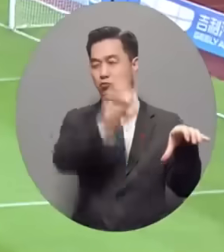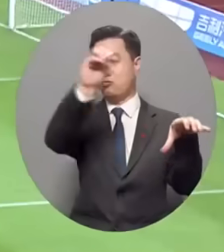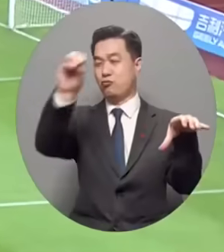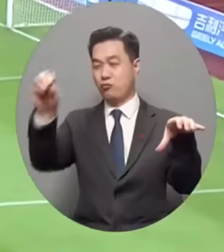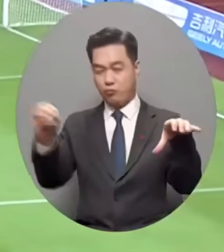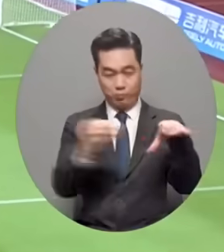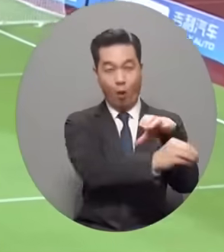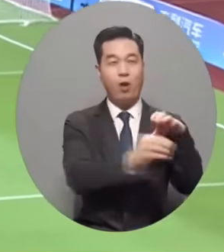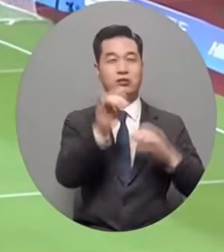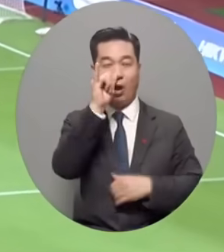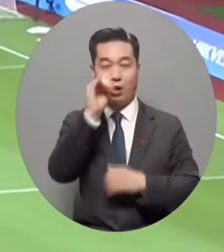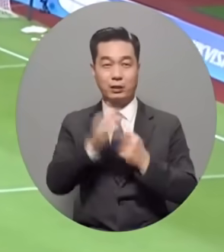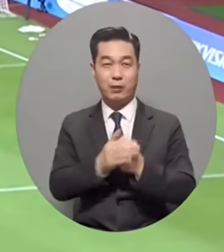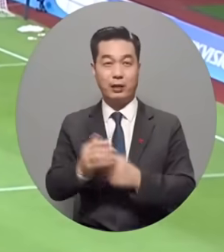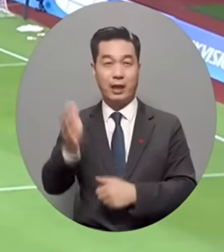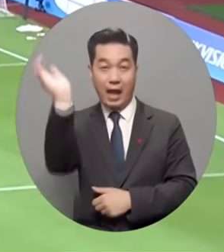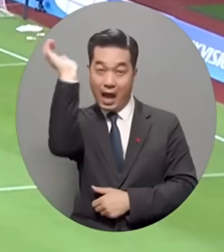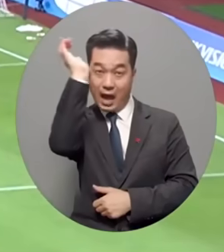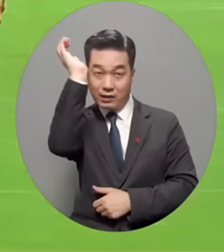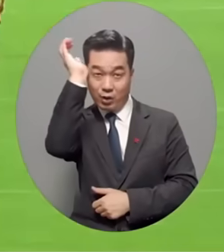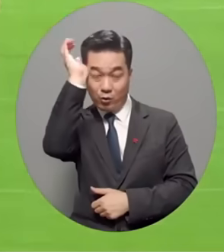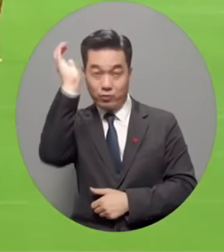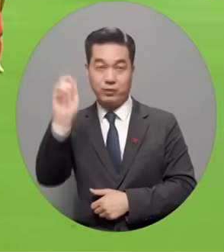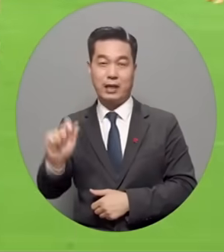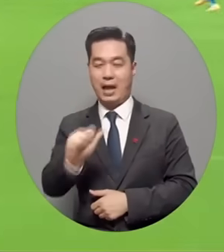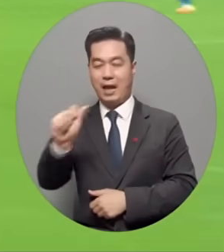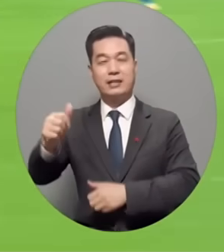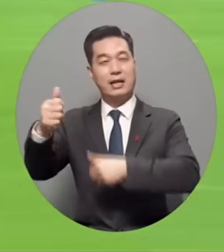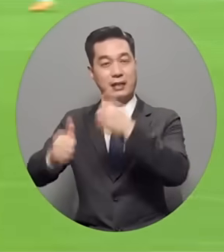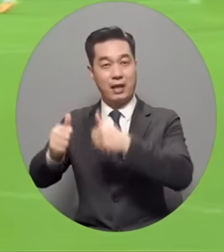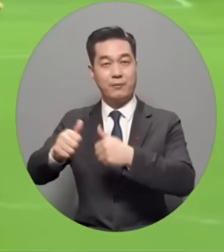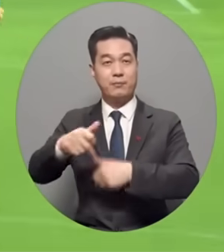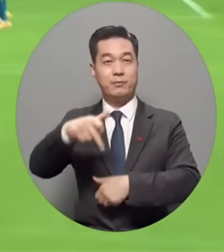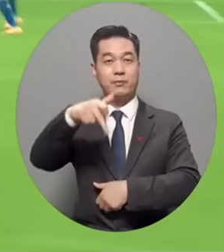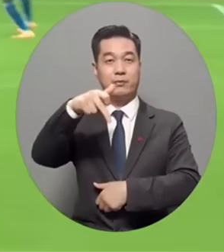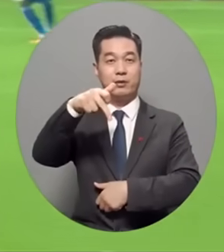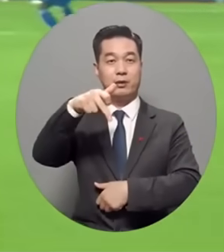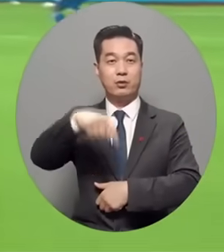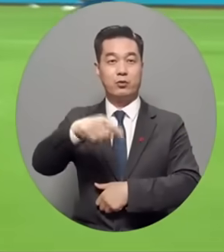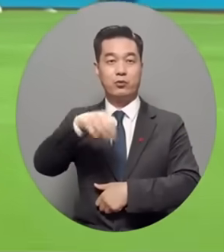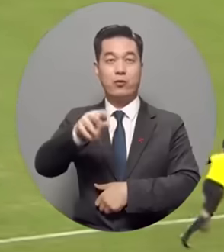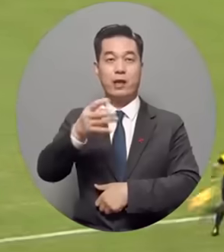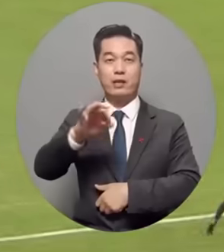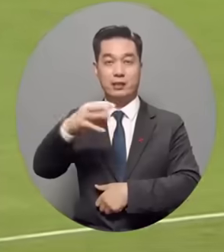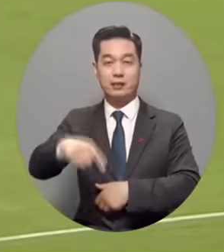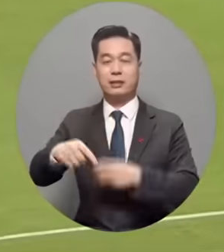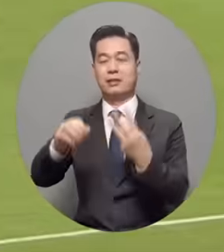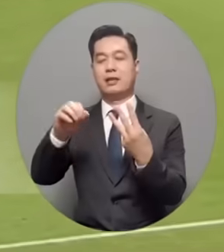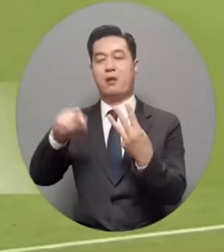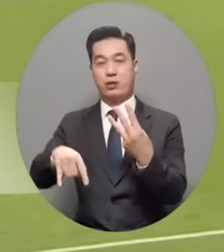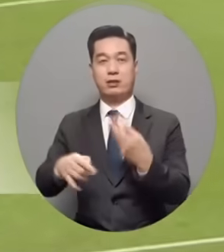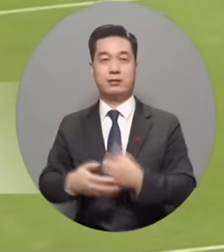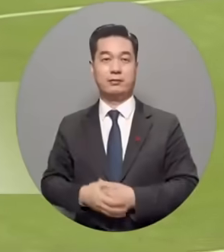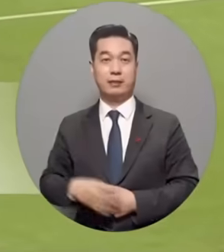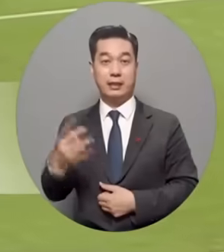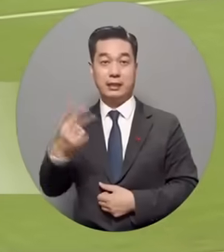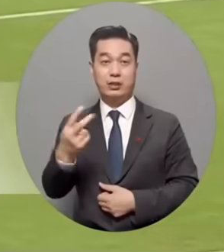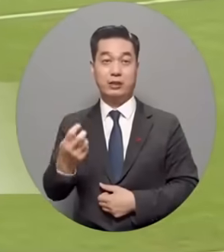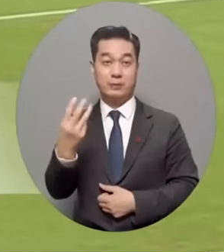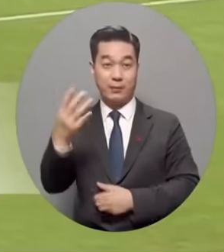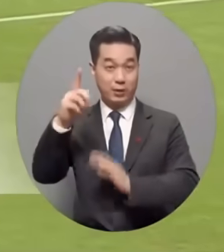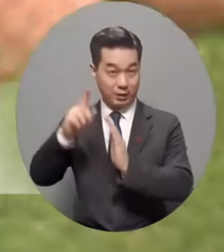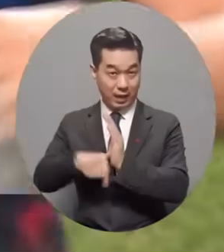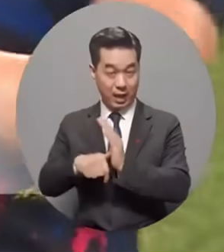차지했고요. 항저우 아시안게임 쿠웨이트전에서 나온 백승호의 프리킥 골이 3위로 선택받았네요. 2023년 대표팀